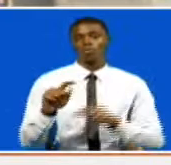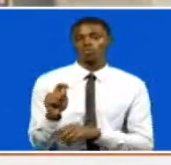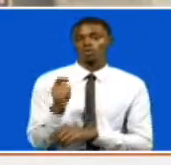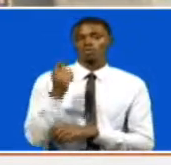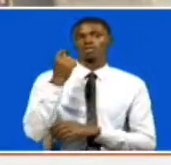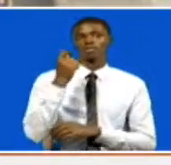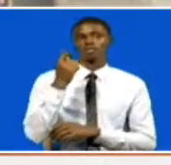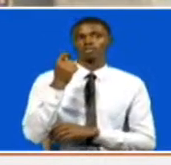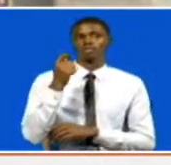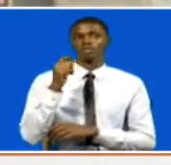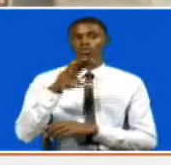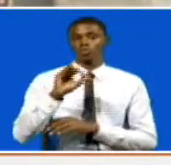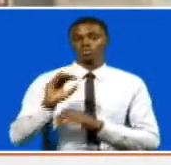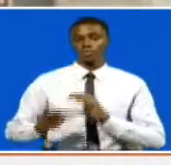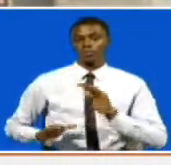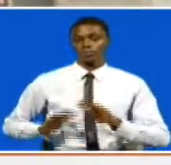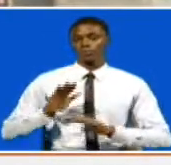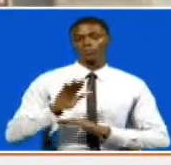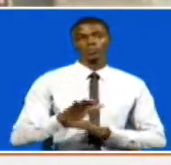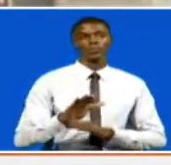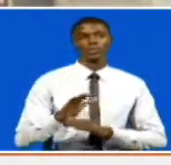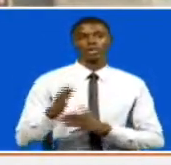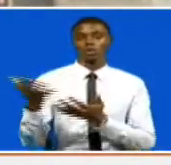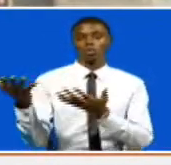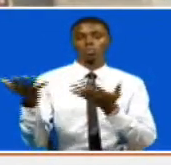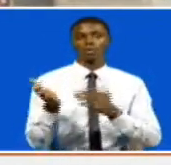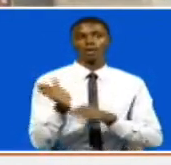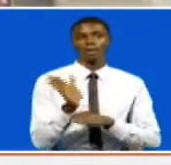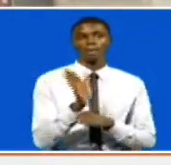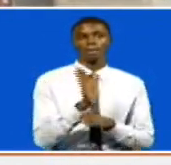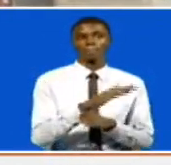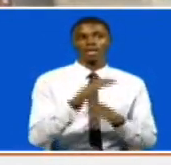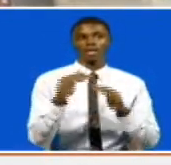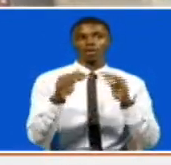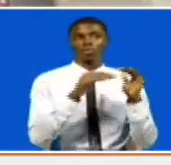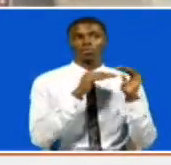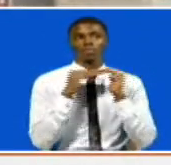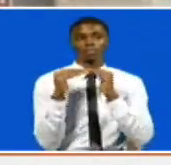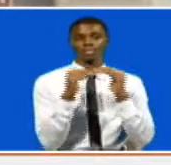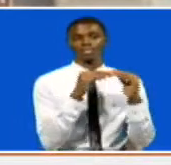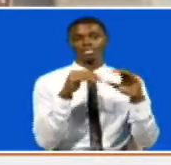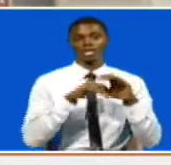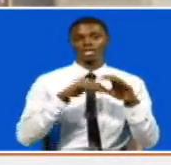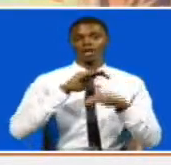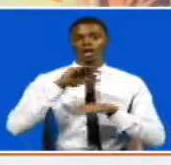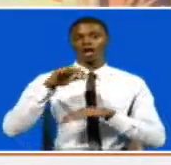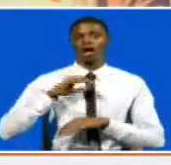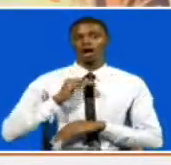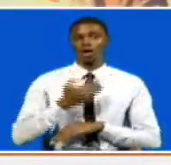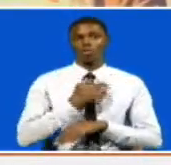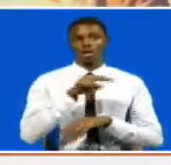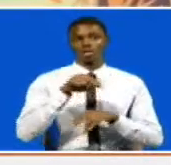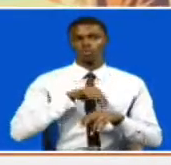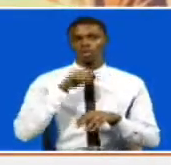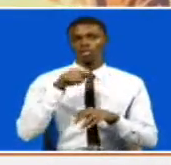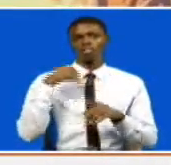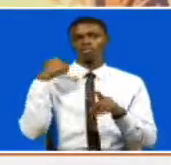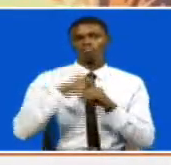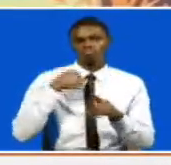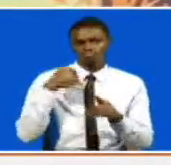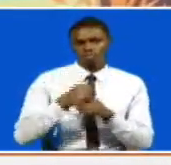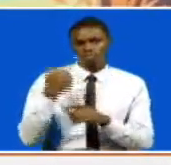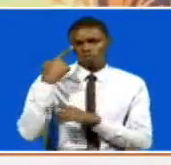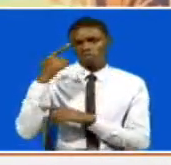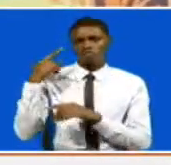Kenya kuchukua hatua kurejesha demokrasia katika taifa letu. Hii vita sio vita